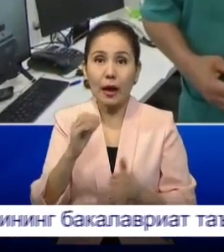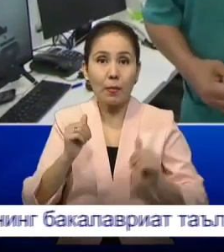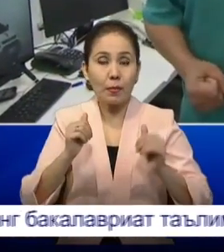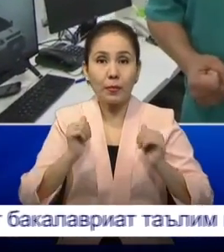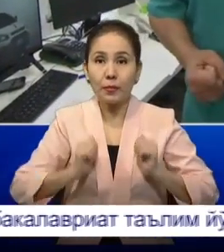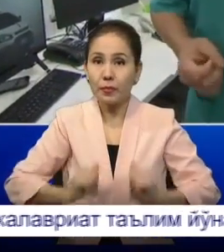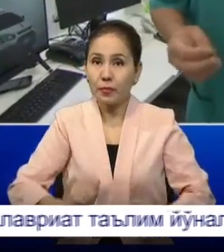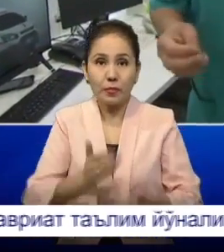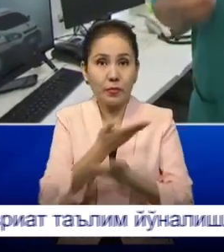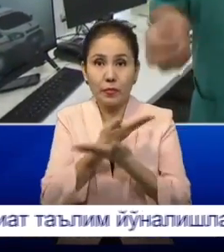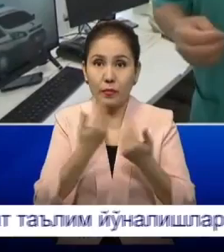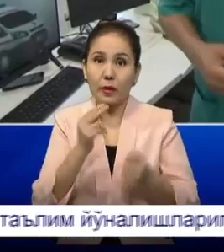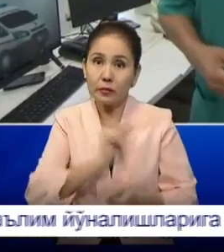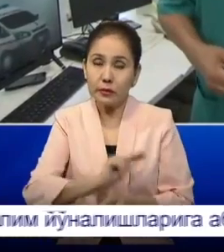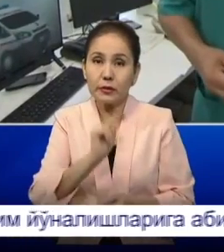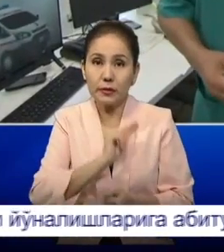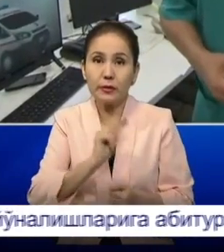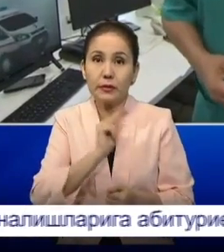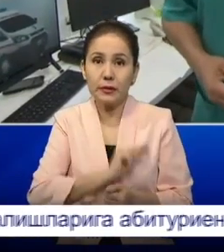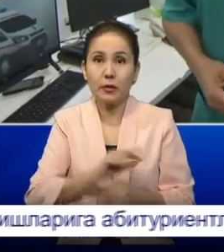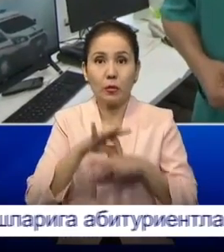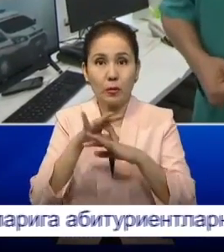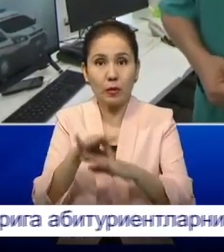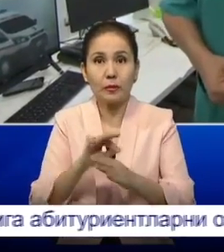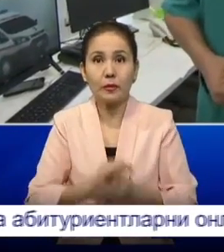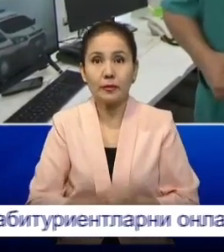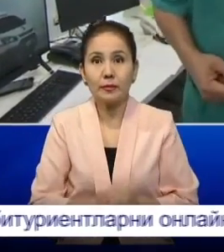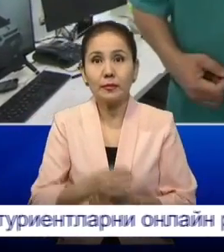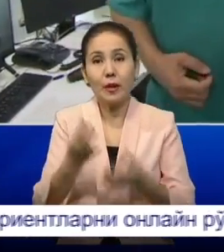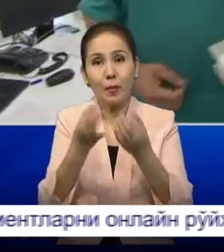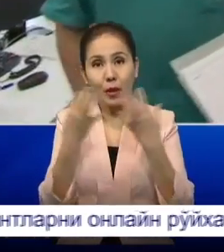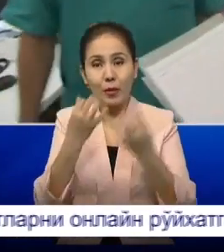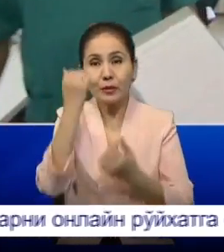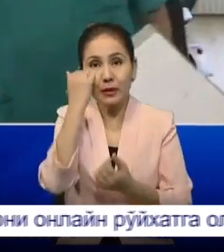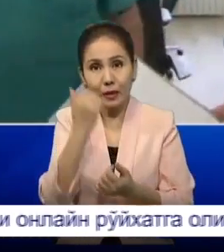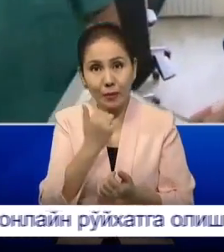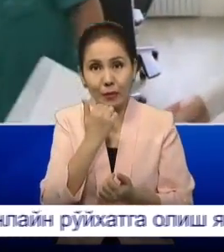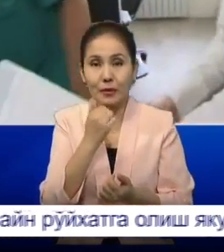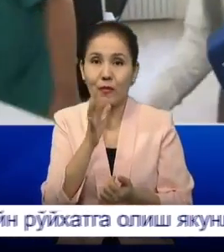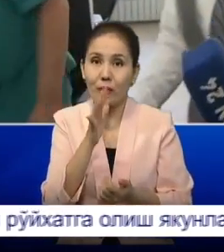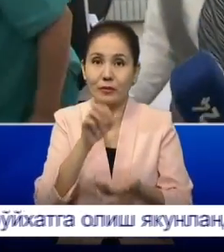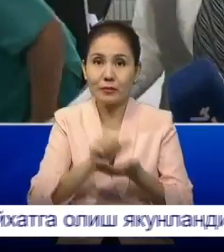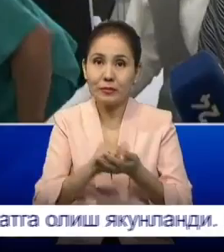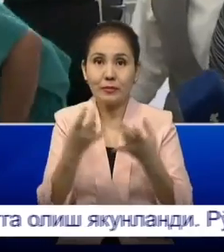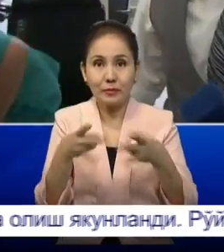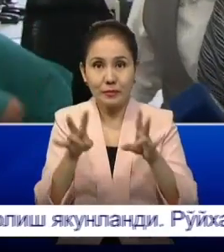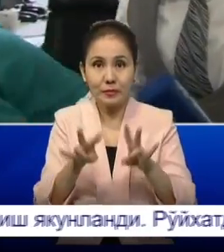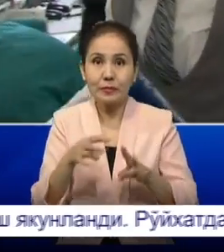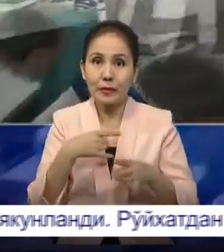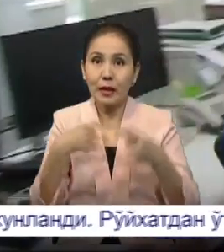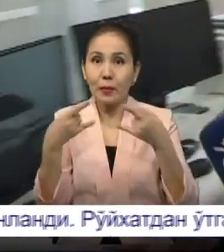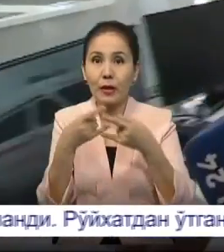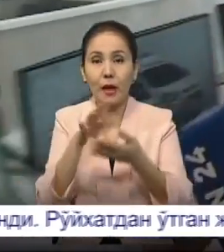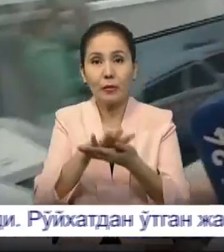bilmasdan ish olib borib o'qishimiz. Вот. Ma'lumotlar uchun katta rahmat. Vaqtingizni ko'p olmaymiz va biz reportajimizni